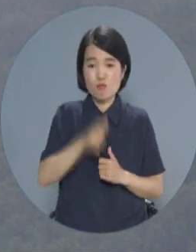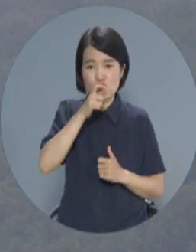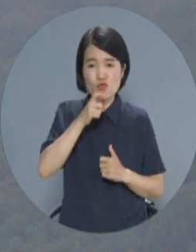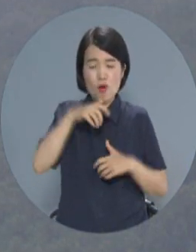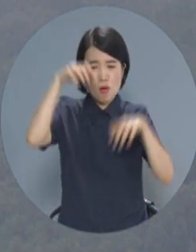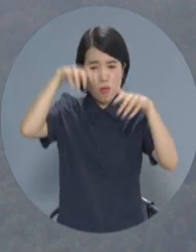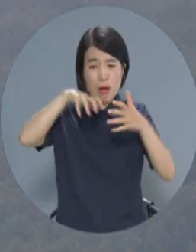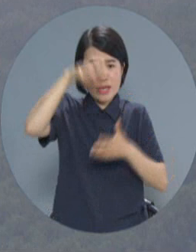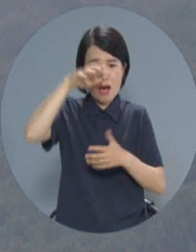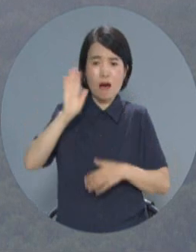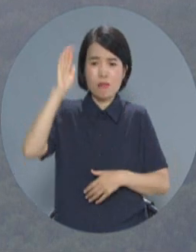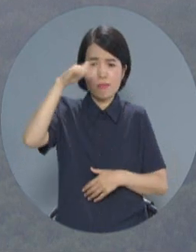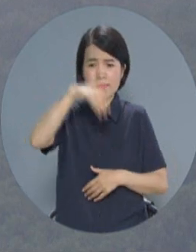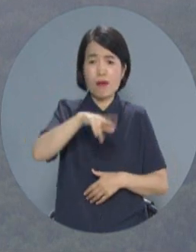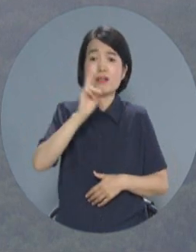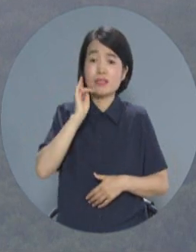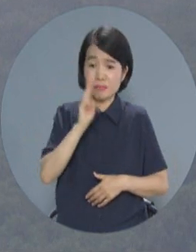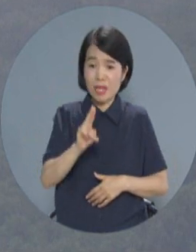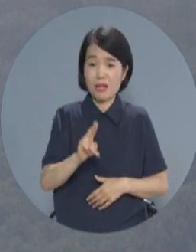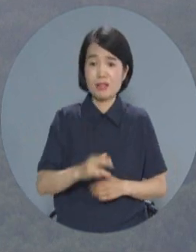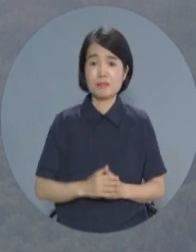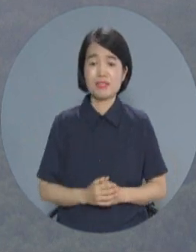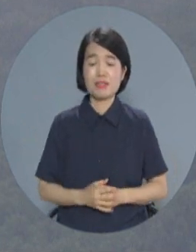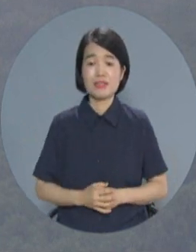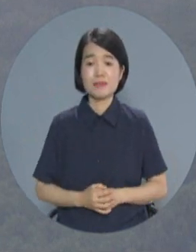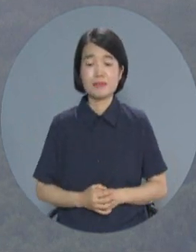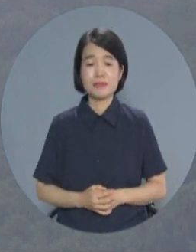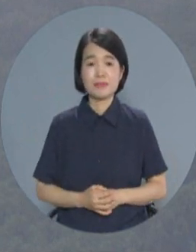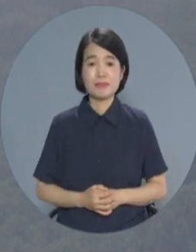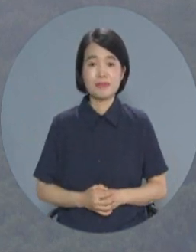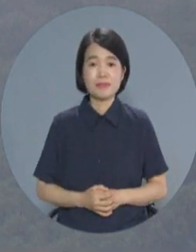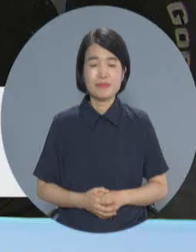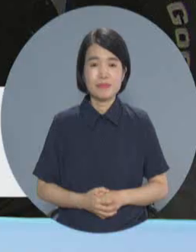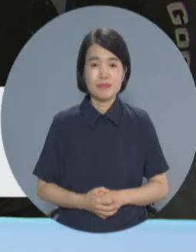변화가 심하겠습니다. 지금까지 AI 날씨였습니다.